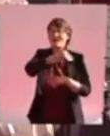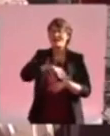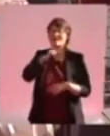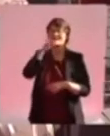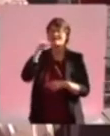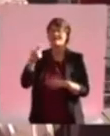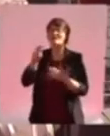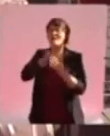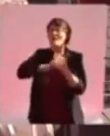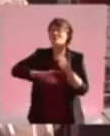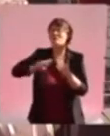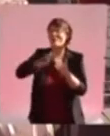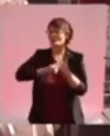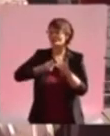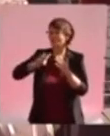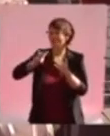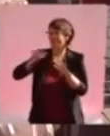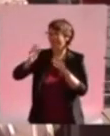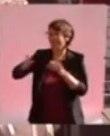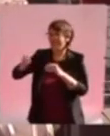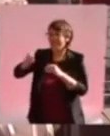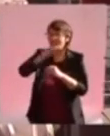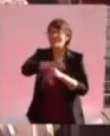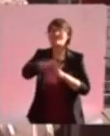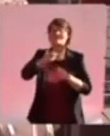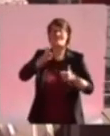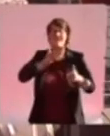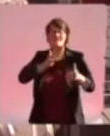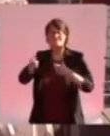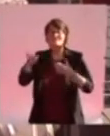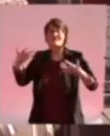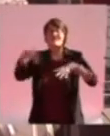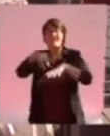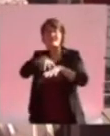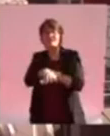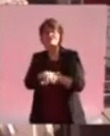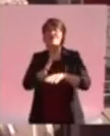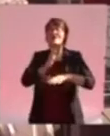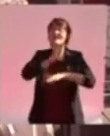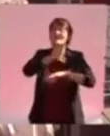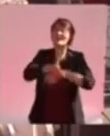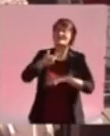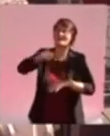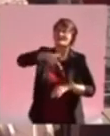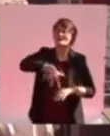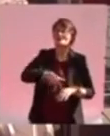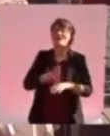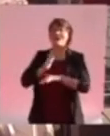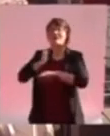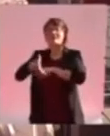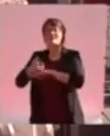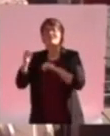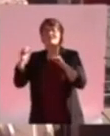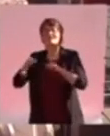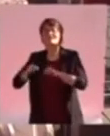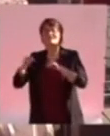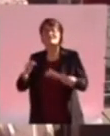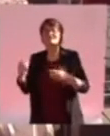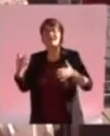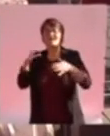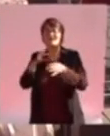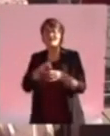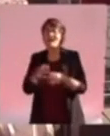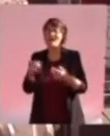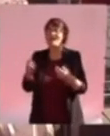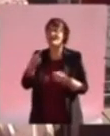integrazione tra interventi sociali e sanitari con servizi e professionisti che operano nei contesti di vita